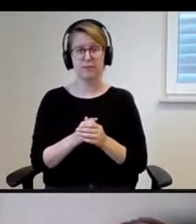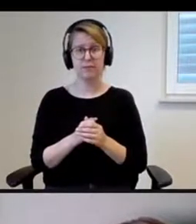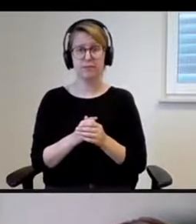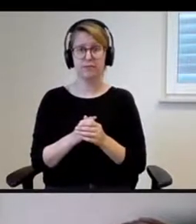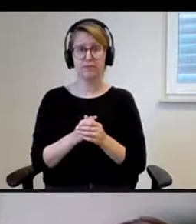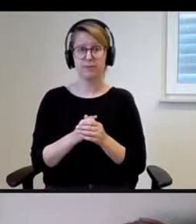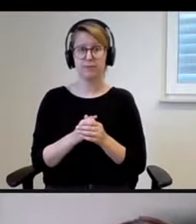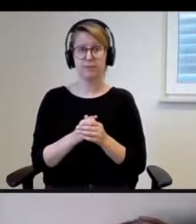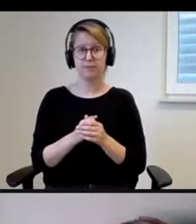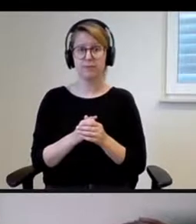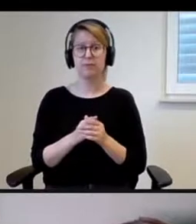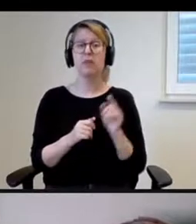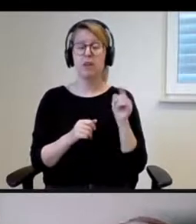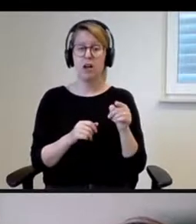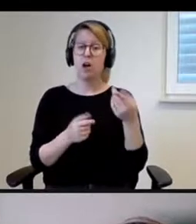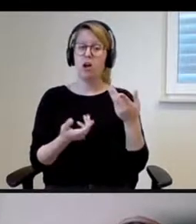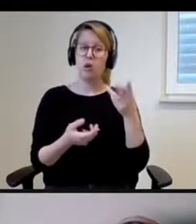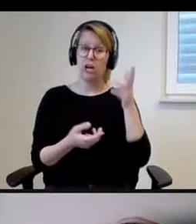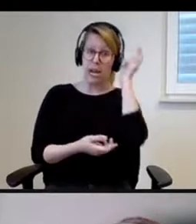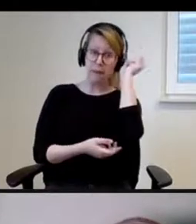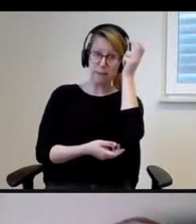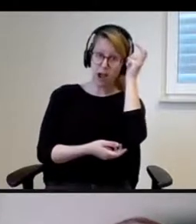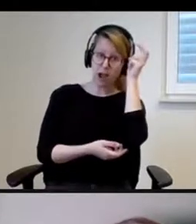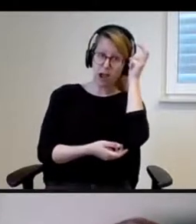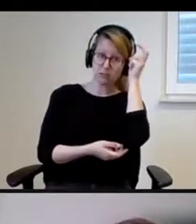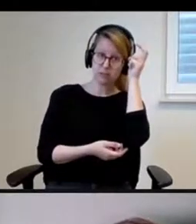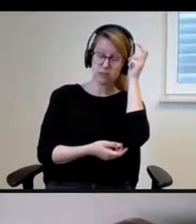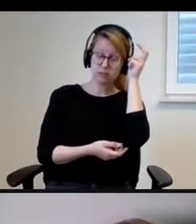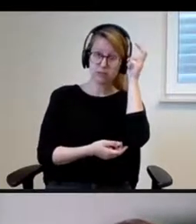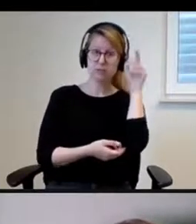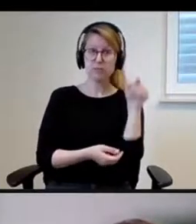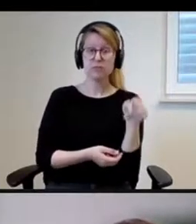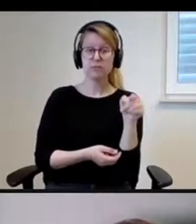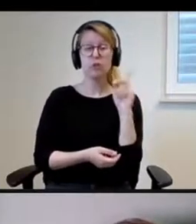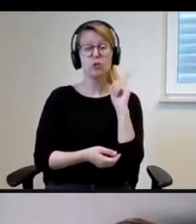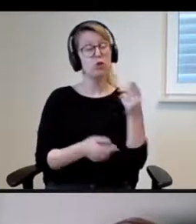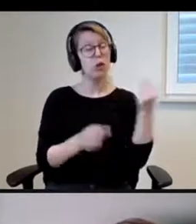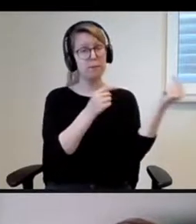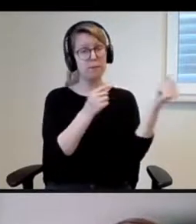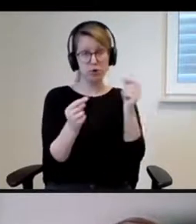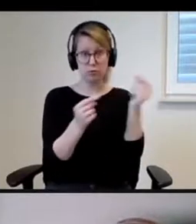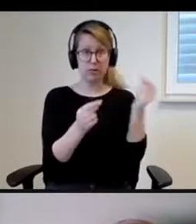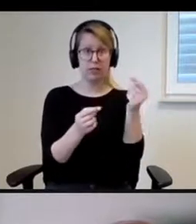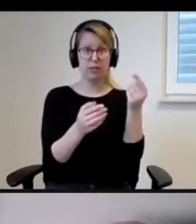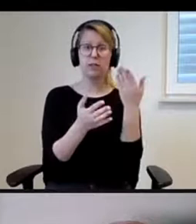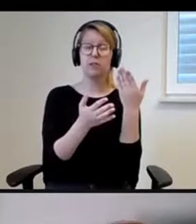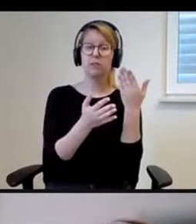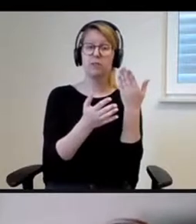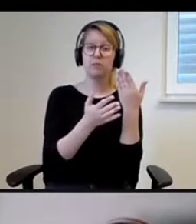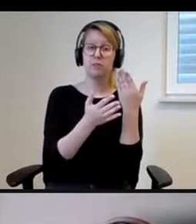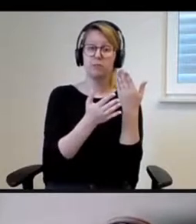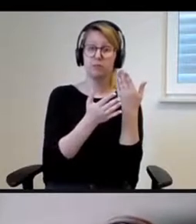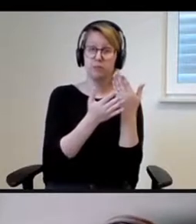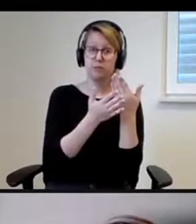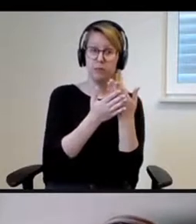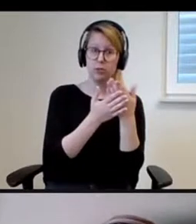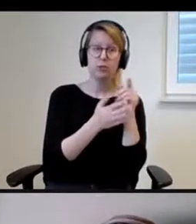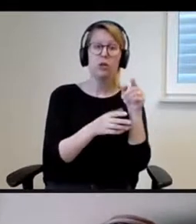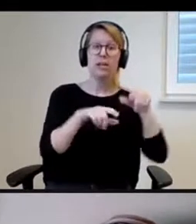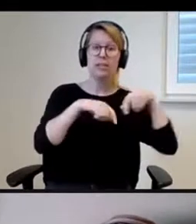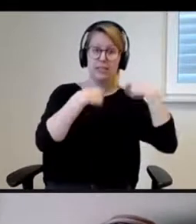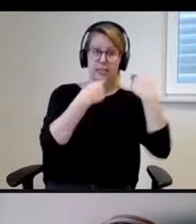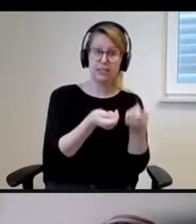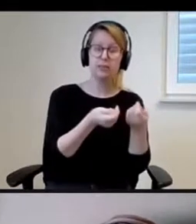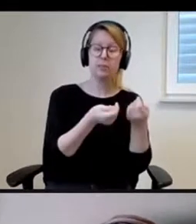fameuse directive horizontale anti-discrimination. Elle est bloquée depuis 2008. C'est un scandale et il y a